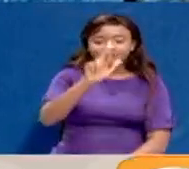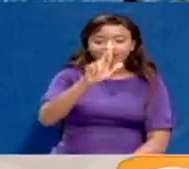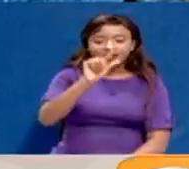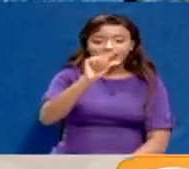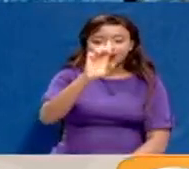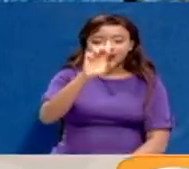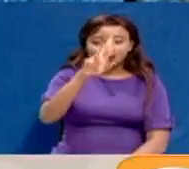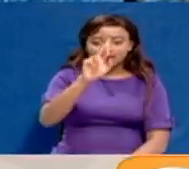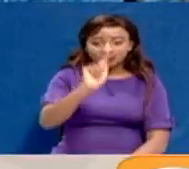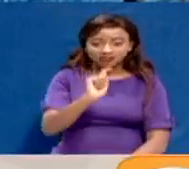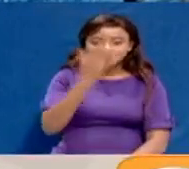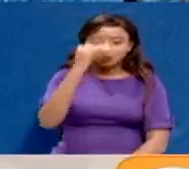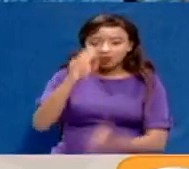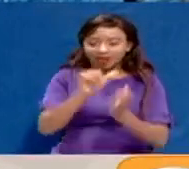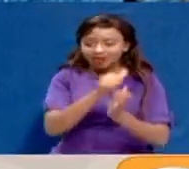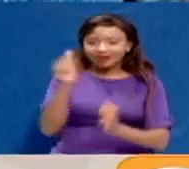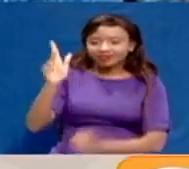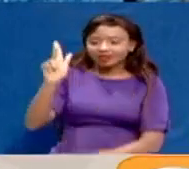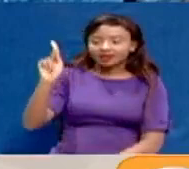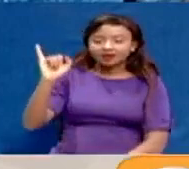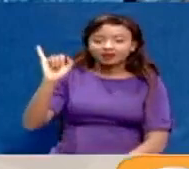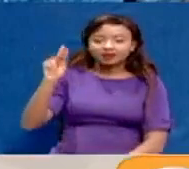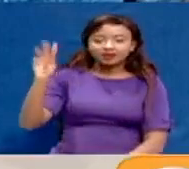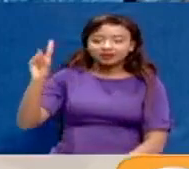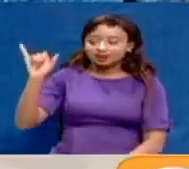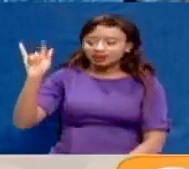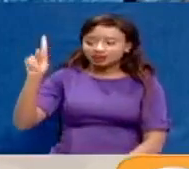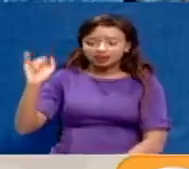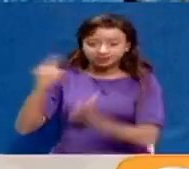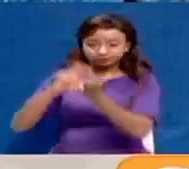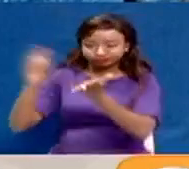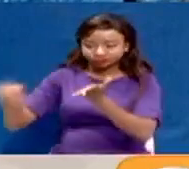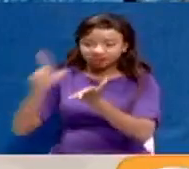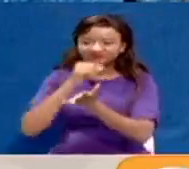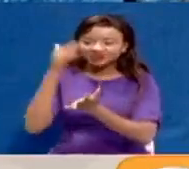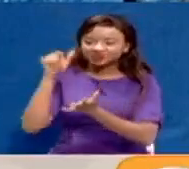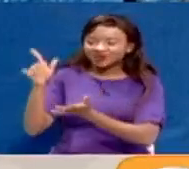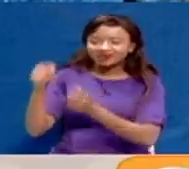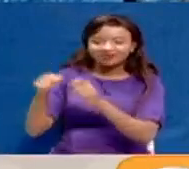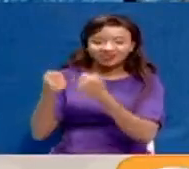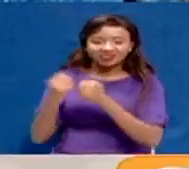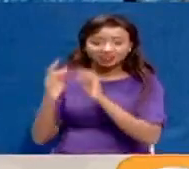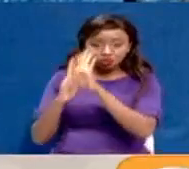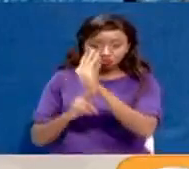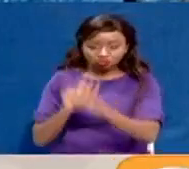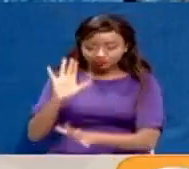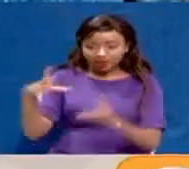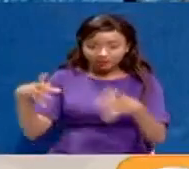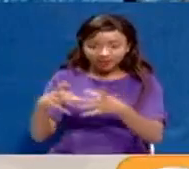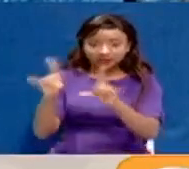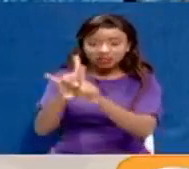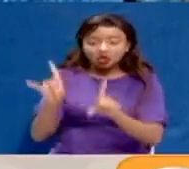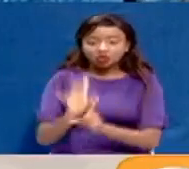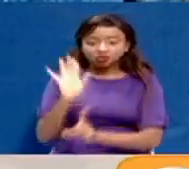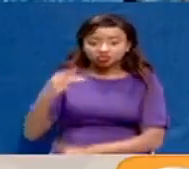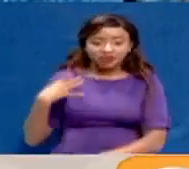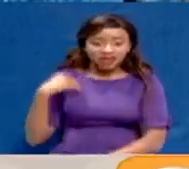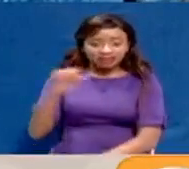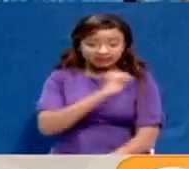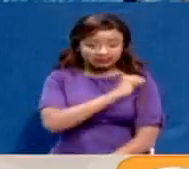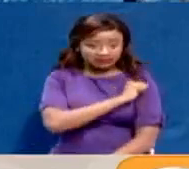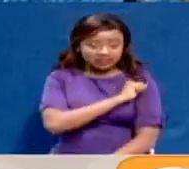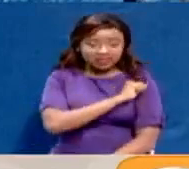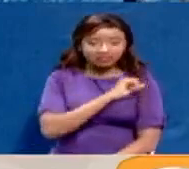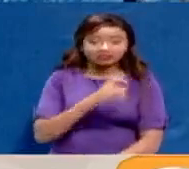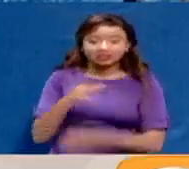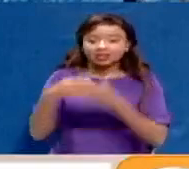Kamar baada ya kuondolewa kwa Profesa Kindiki Kithure aliyetajwa kukaidi kanuni za chama hicho. Kiranja wengi Senate, seneta Irungu